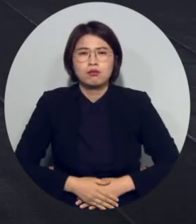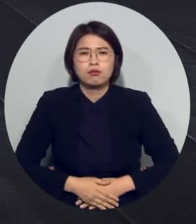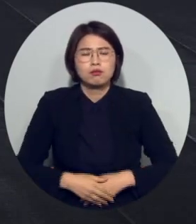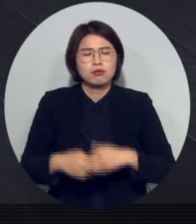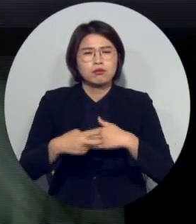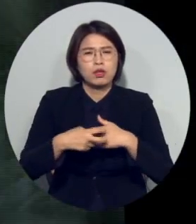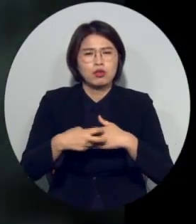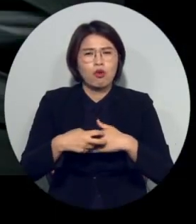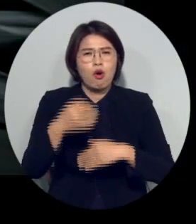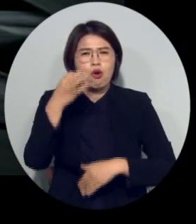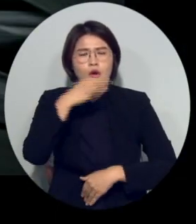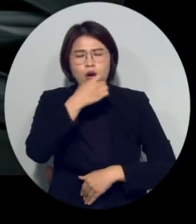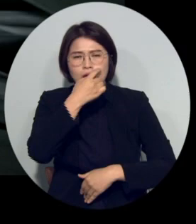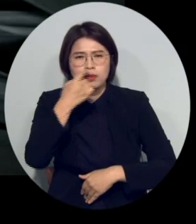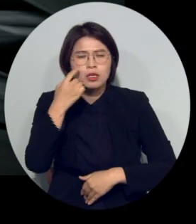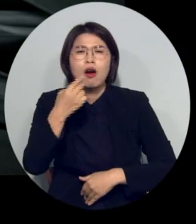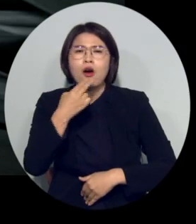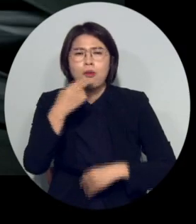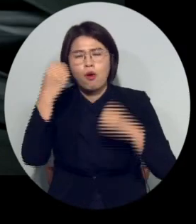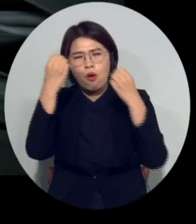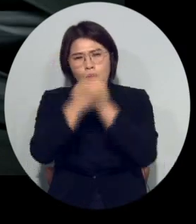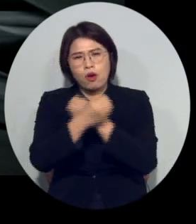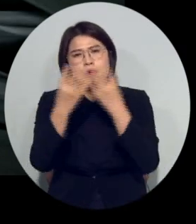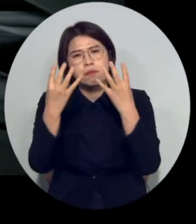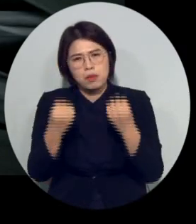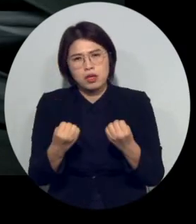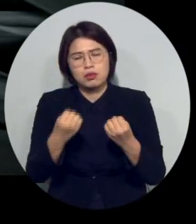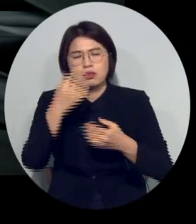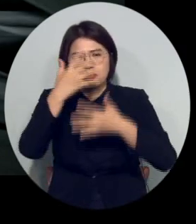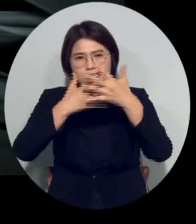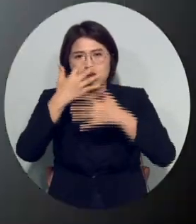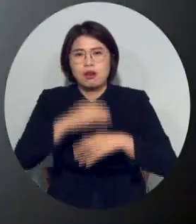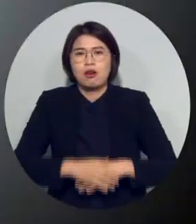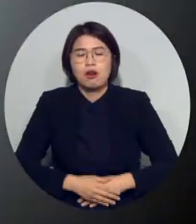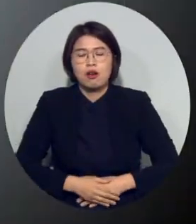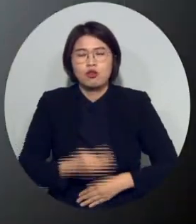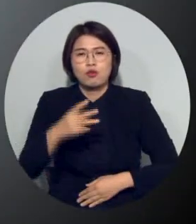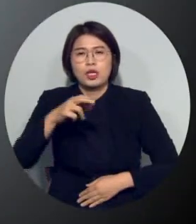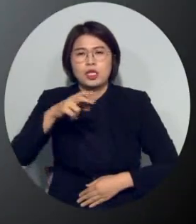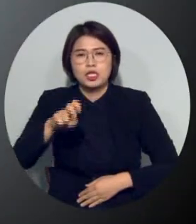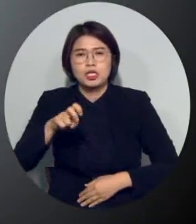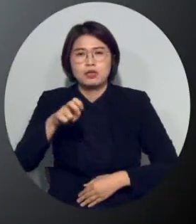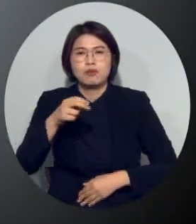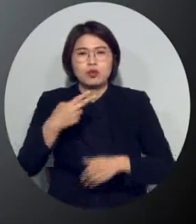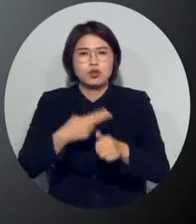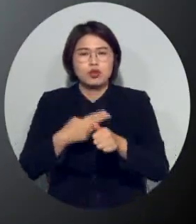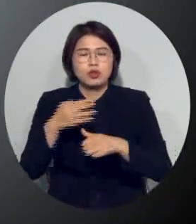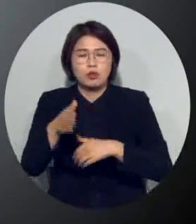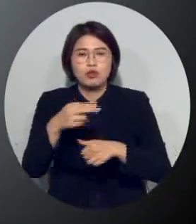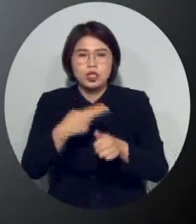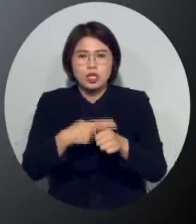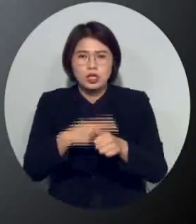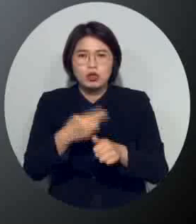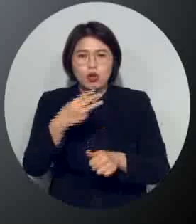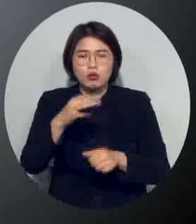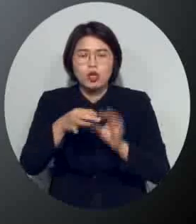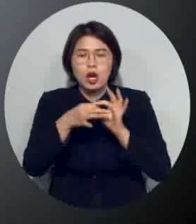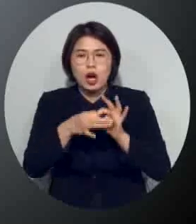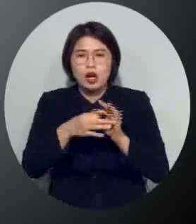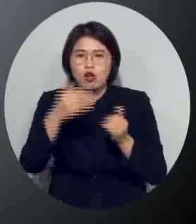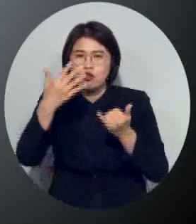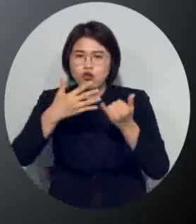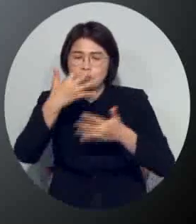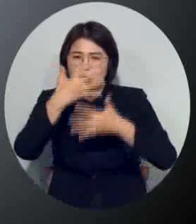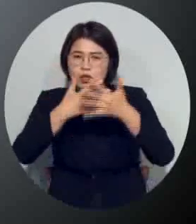입증되지 않은 우애 소지가 많은 영상입니다 국내 류마티즘 내과 전문의 들이 통풍 관련 유튜브 영상